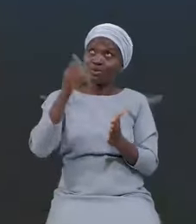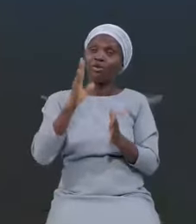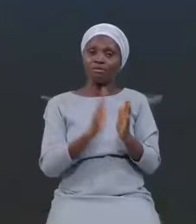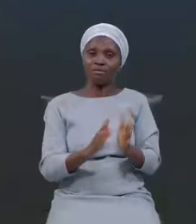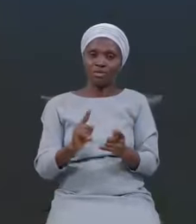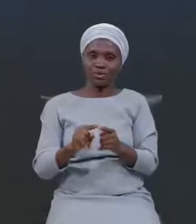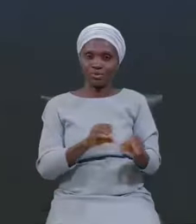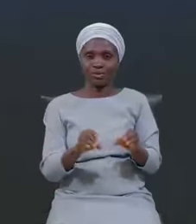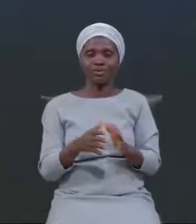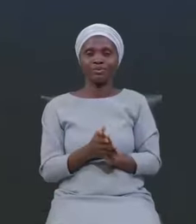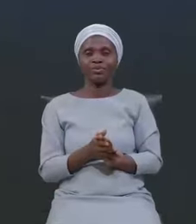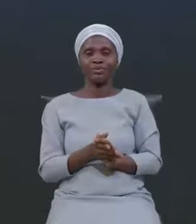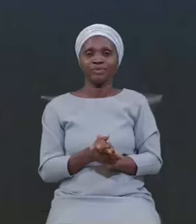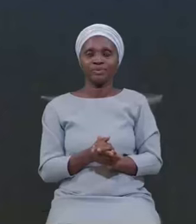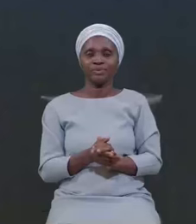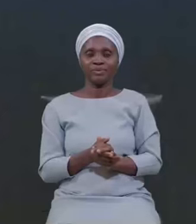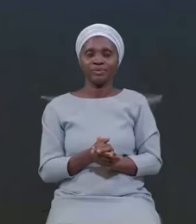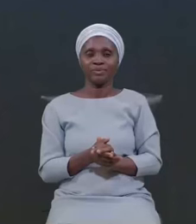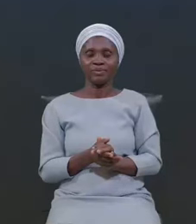Allons-y rapidement, cher conseiller.